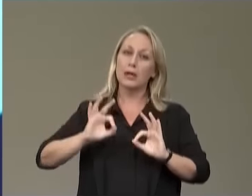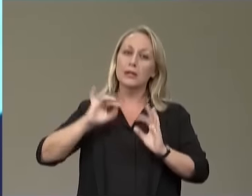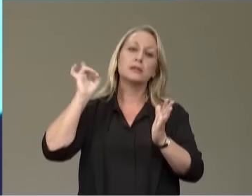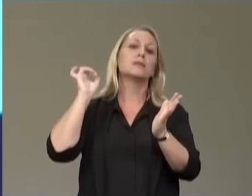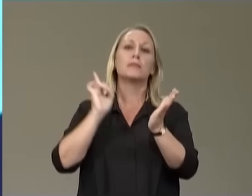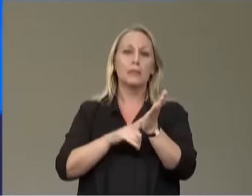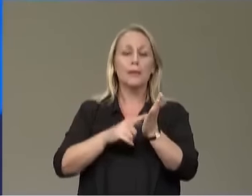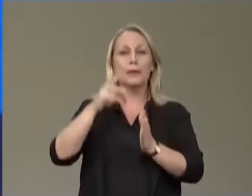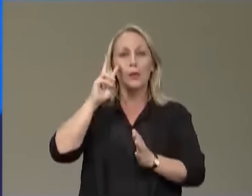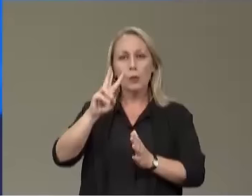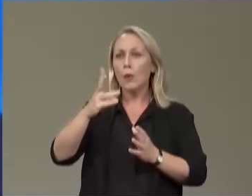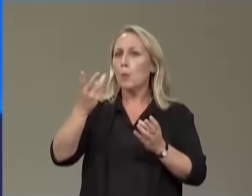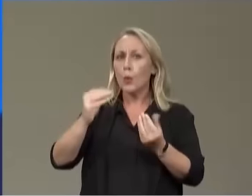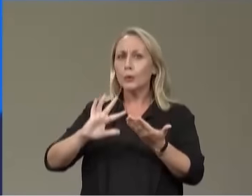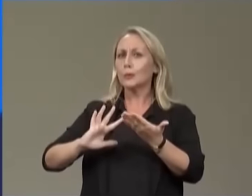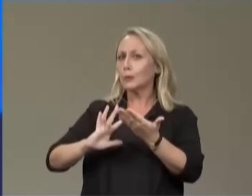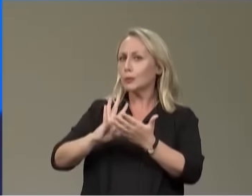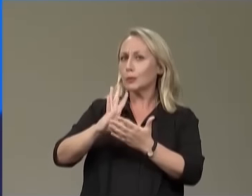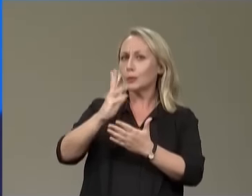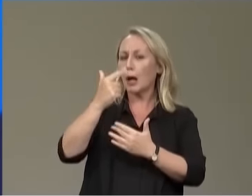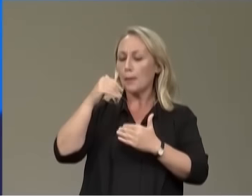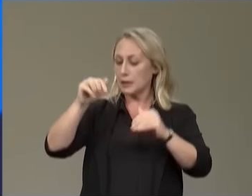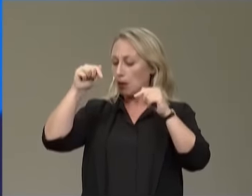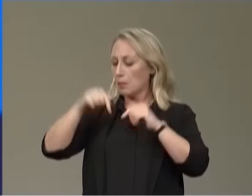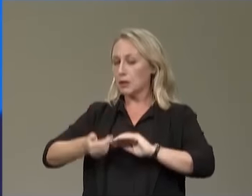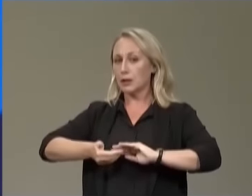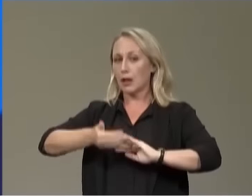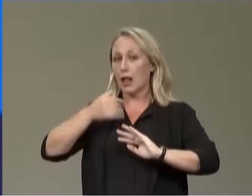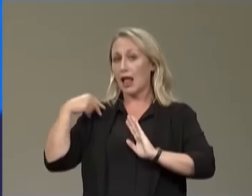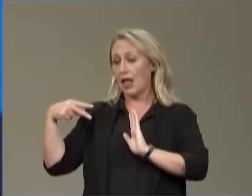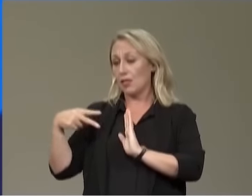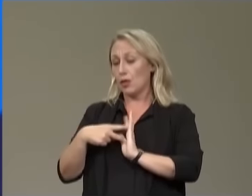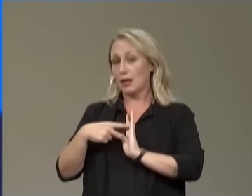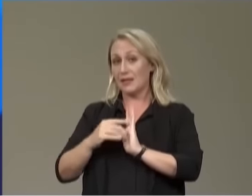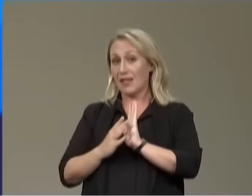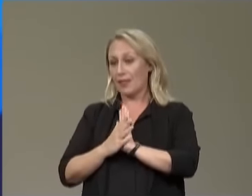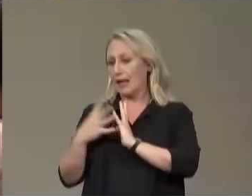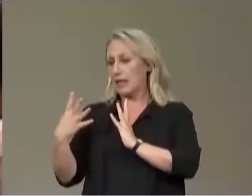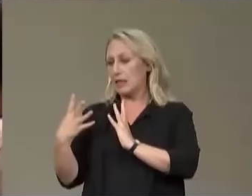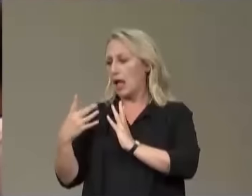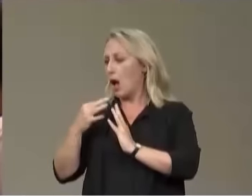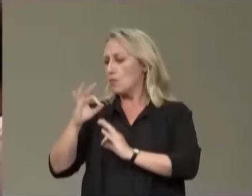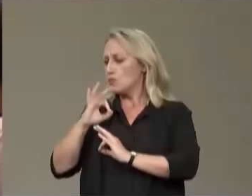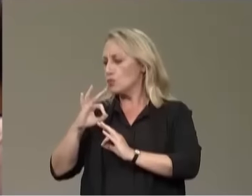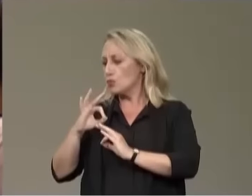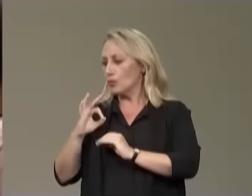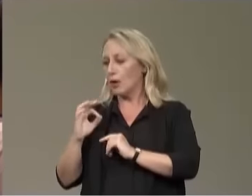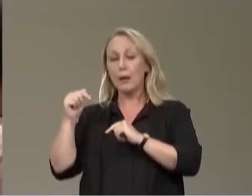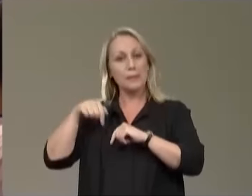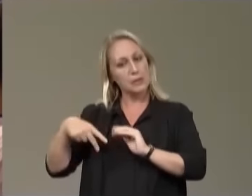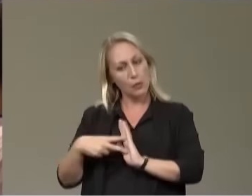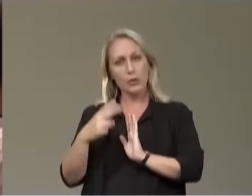πάει λίγο πιο μπροστά από εκεί που ήμασταν το 2019 ή ακόμα και το